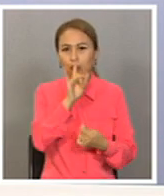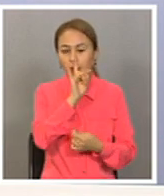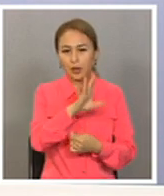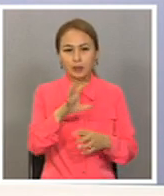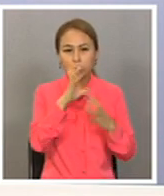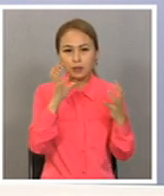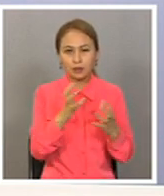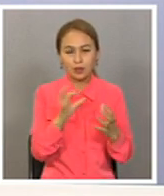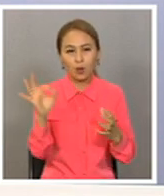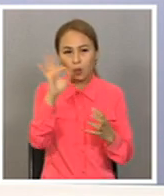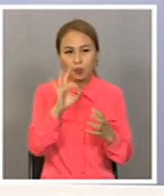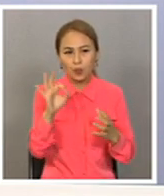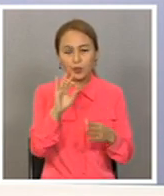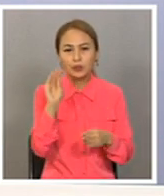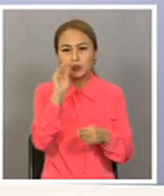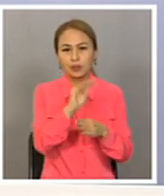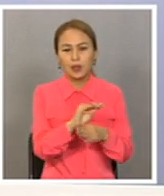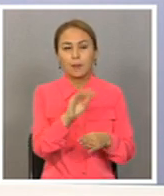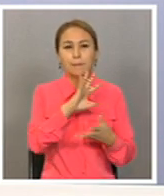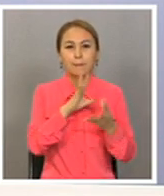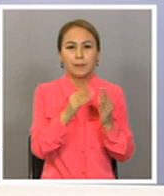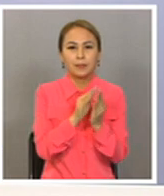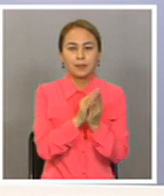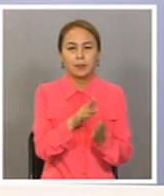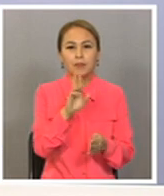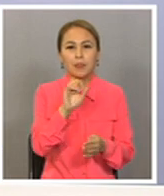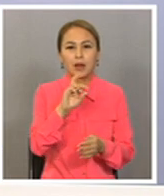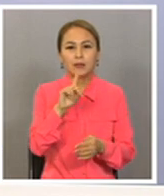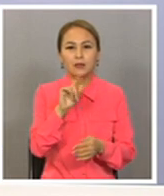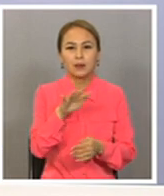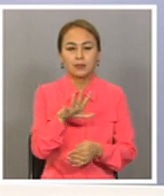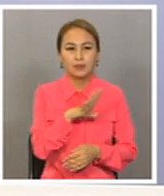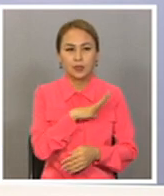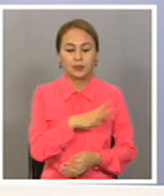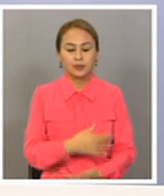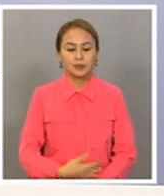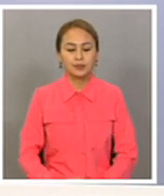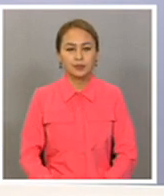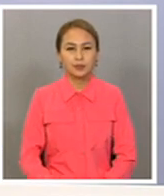сақталғандығы. Сондай ақ мәйіттер бальзамдалған.